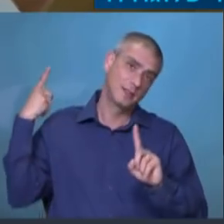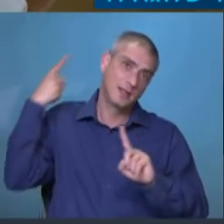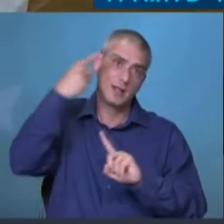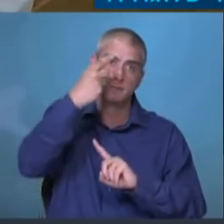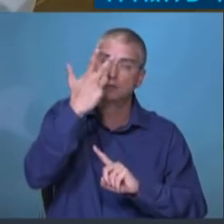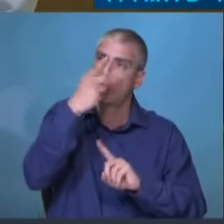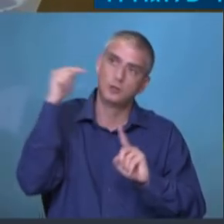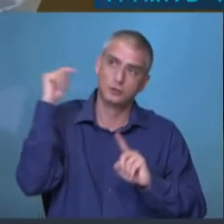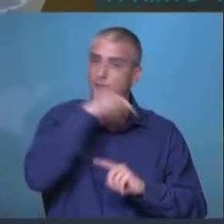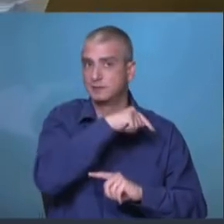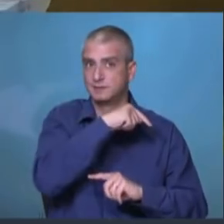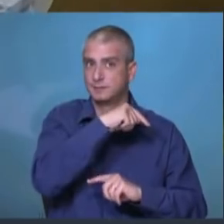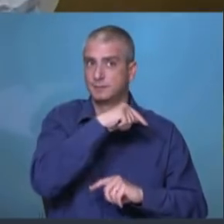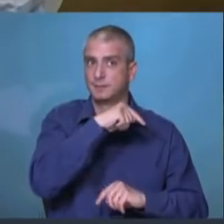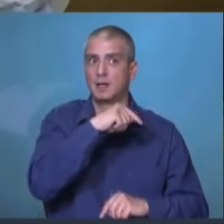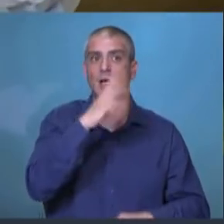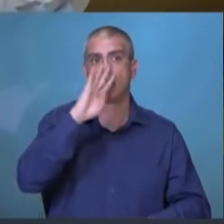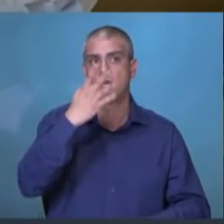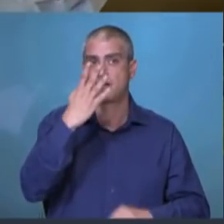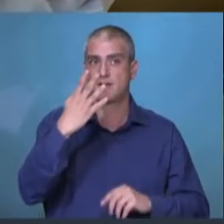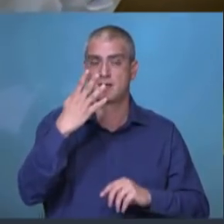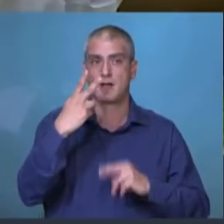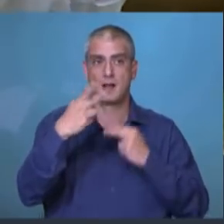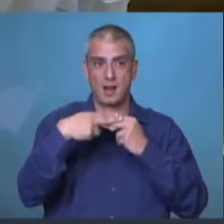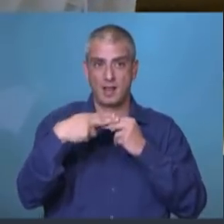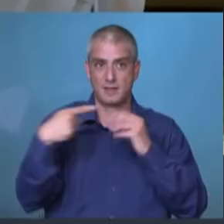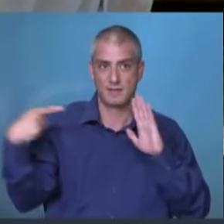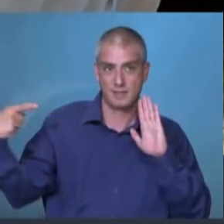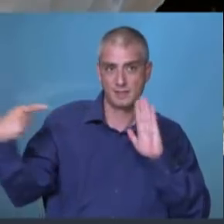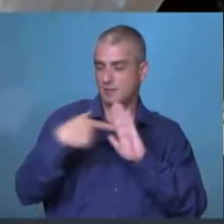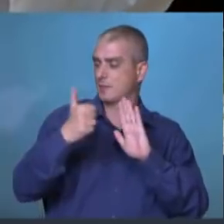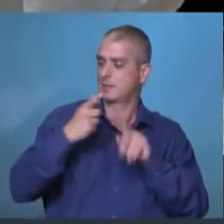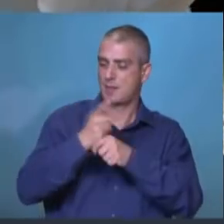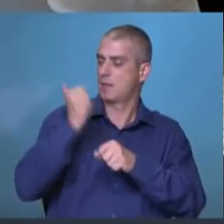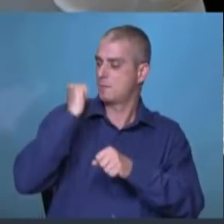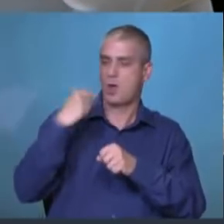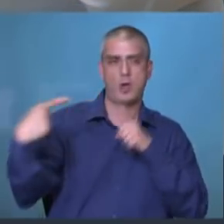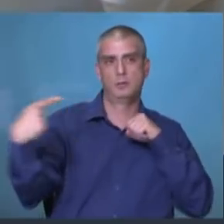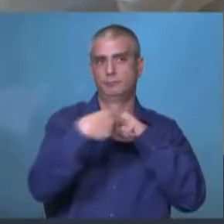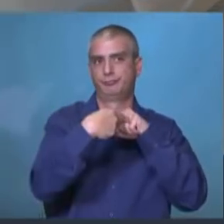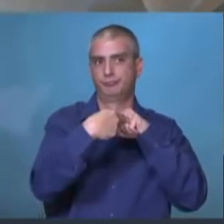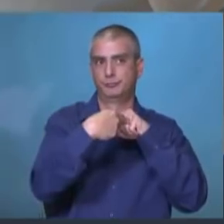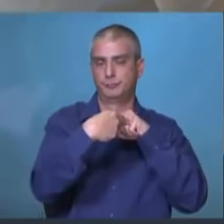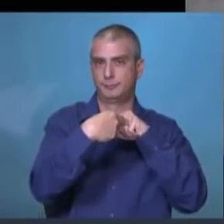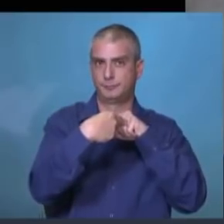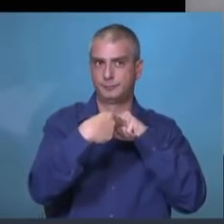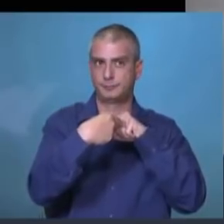3 מפספסים, והרביעי עובר לידי ונתקע בטנק שמאחוריי, הטנק של